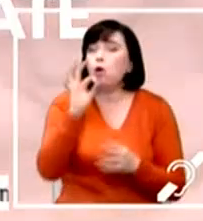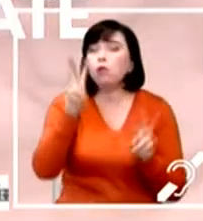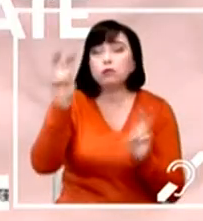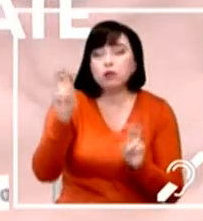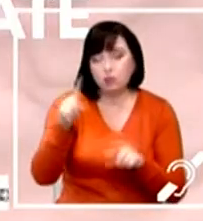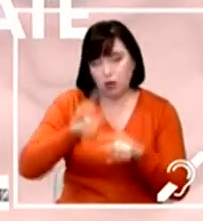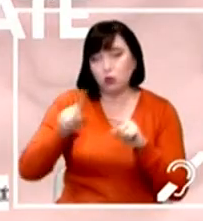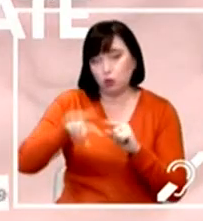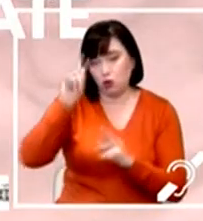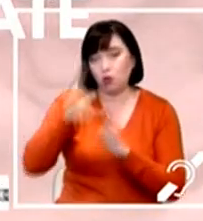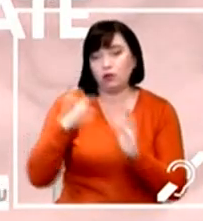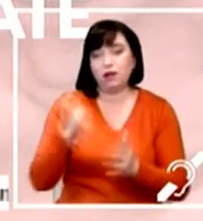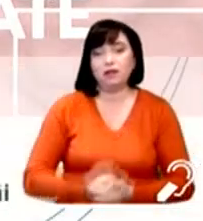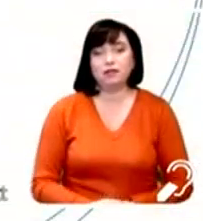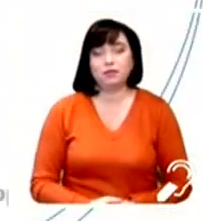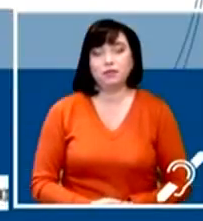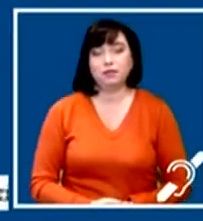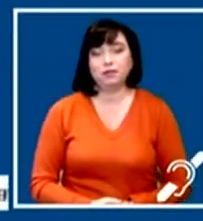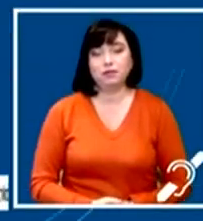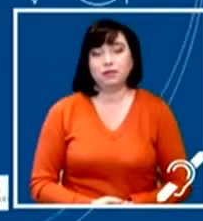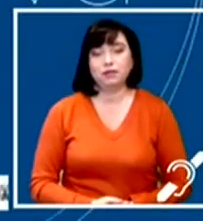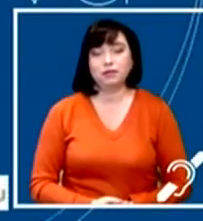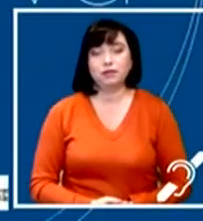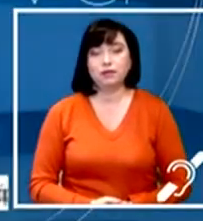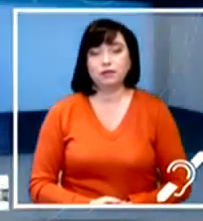vă spunem în telejurnal.